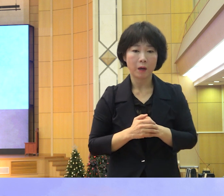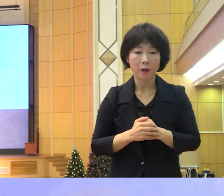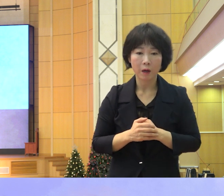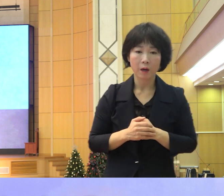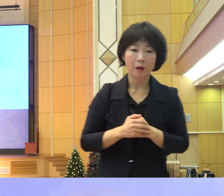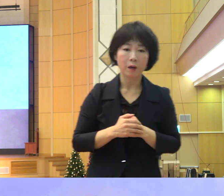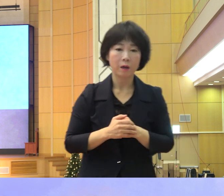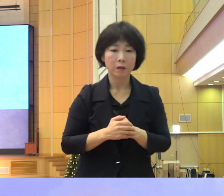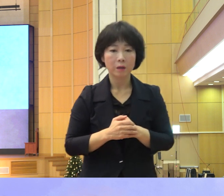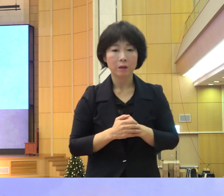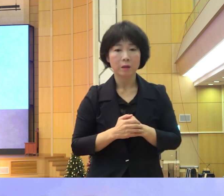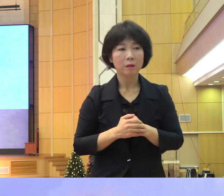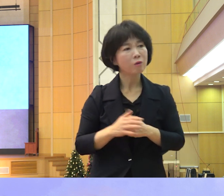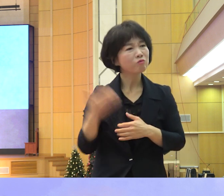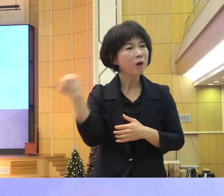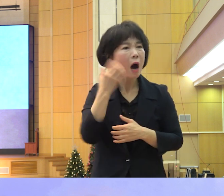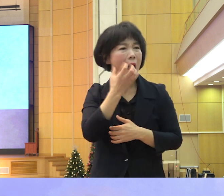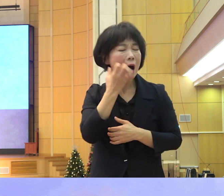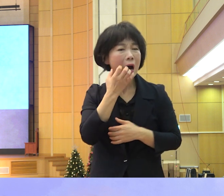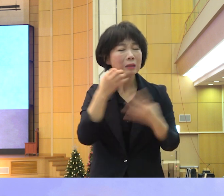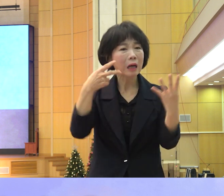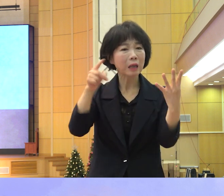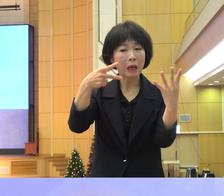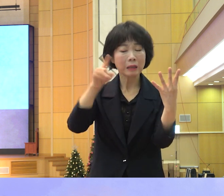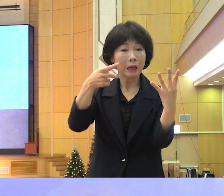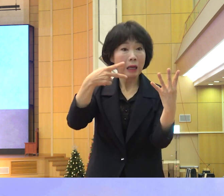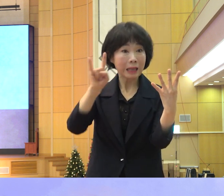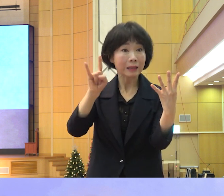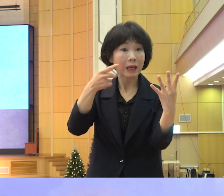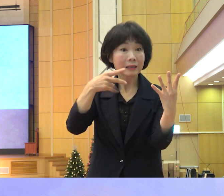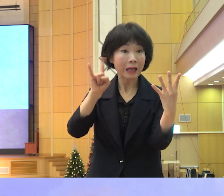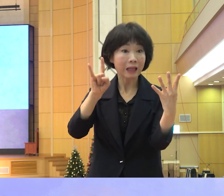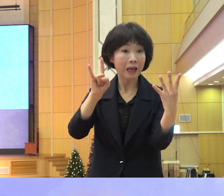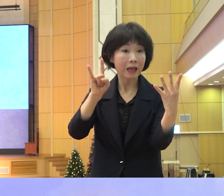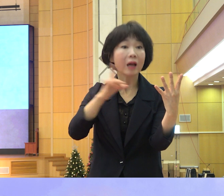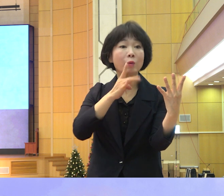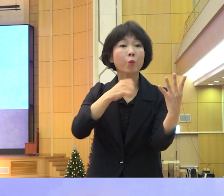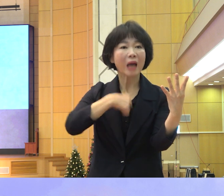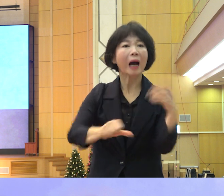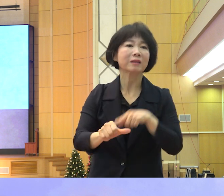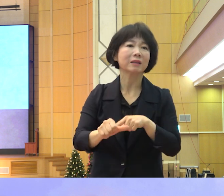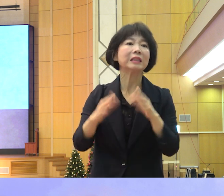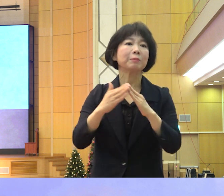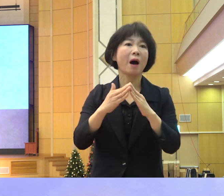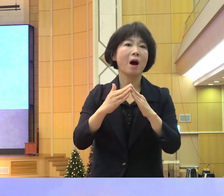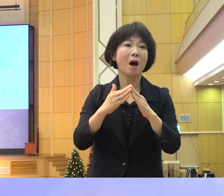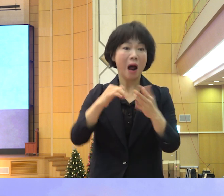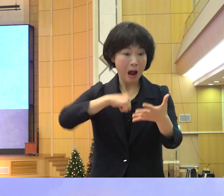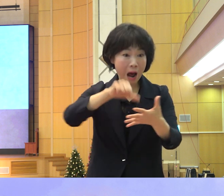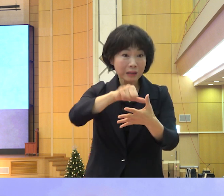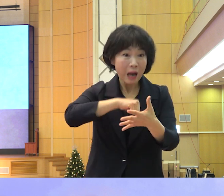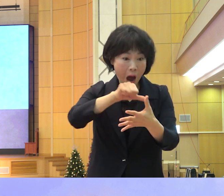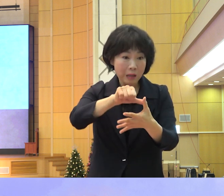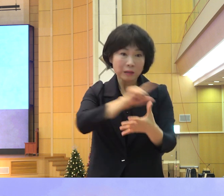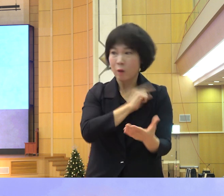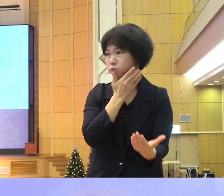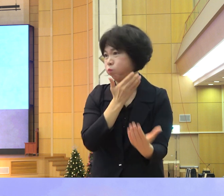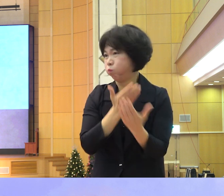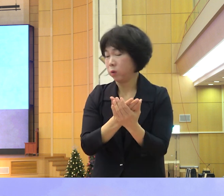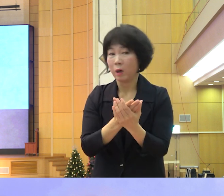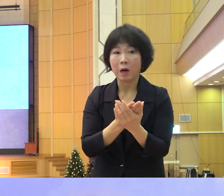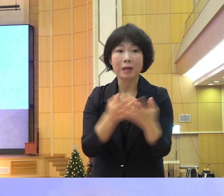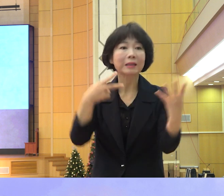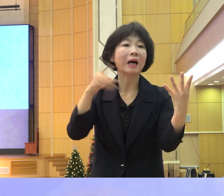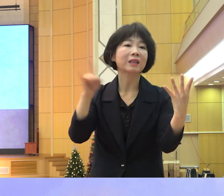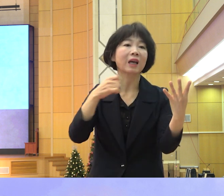독자, 소위 4대 독자 집안인데 그 4대 독자